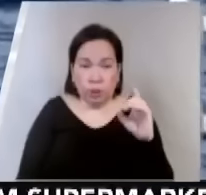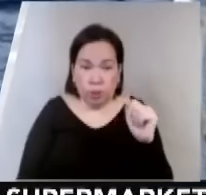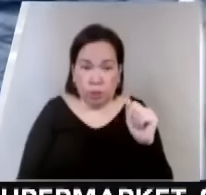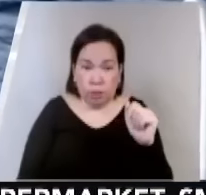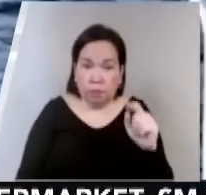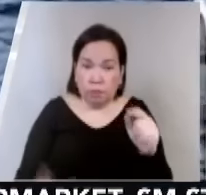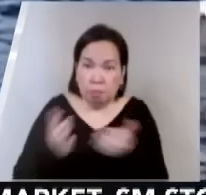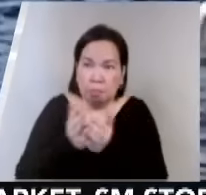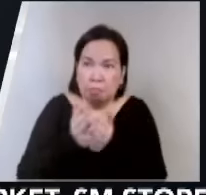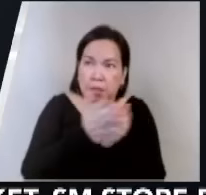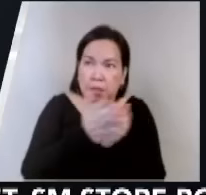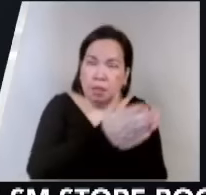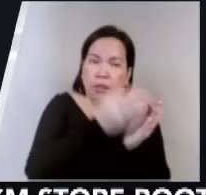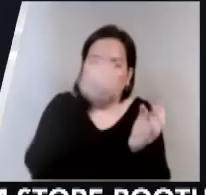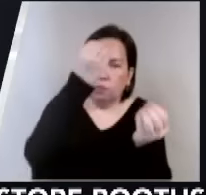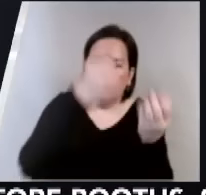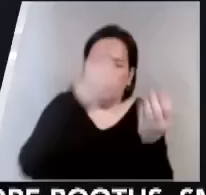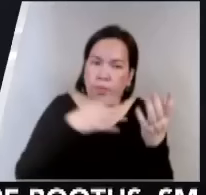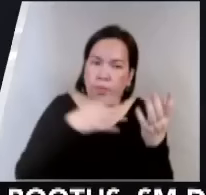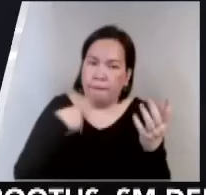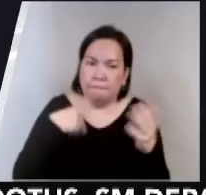dambuhalang barko ng China. Vessel